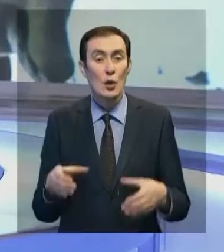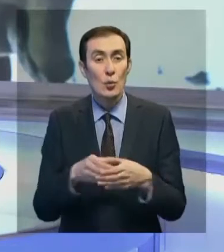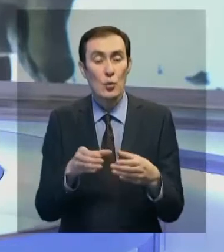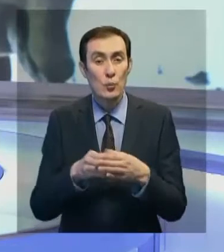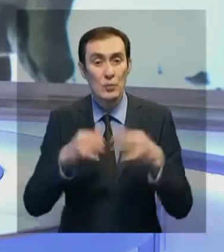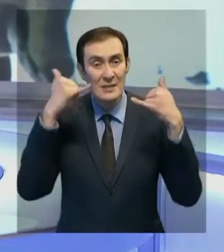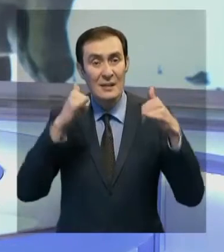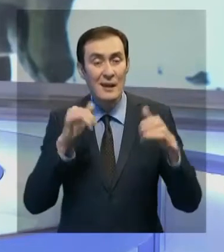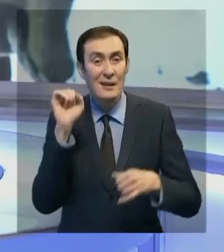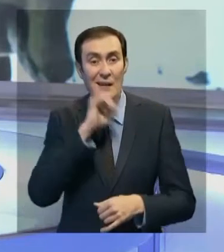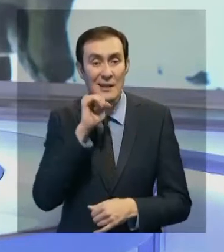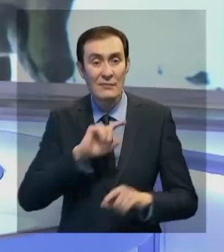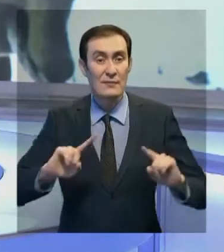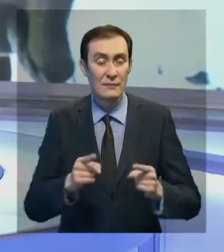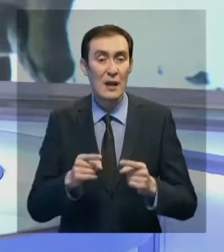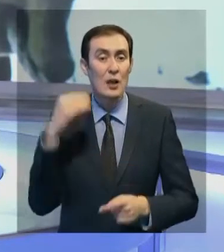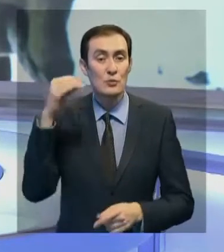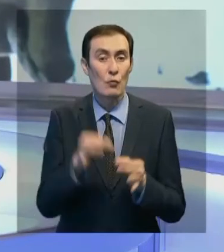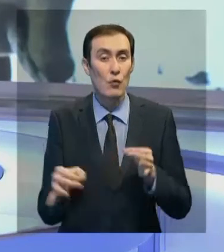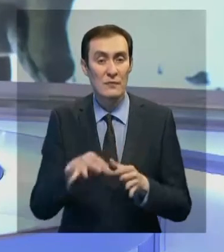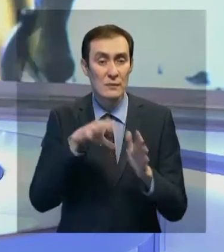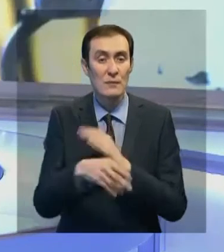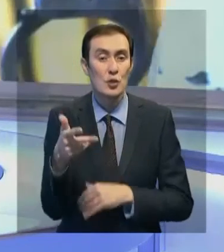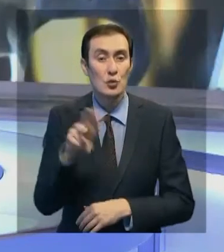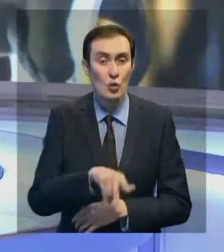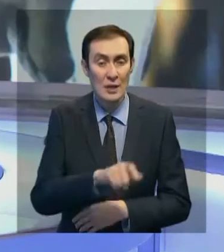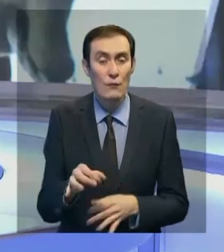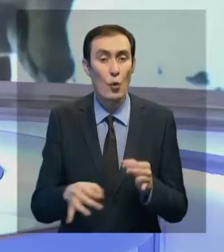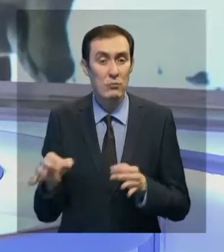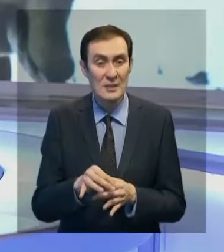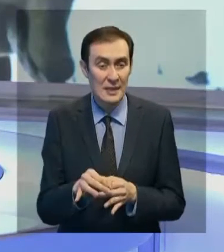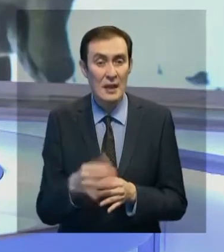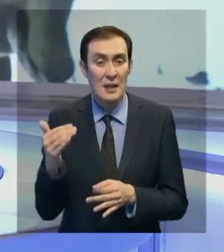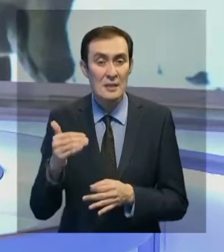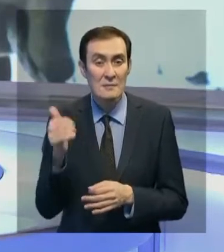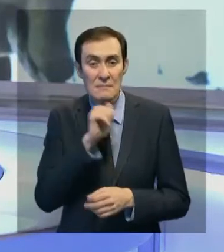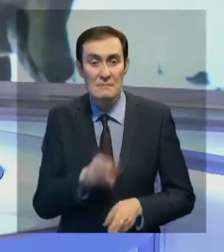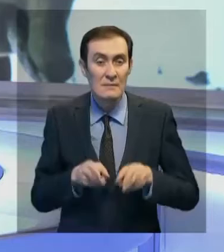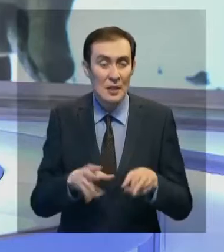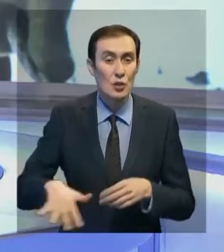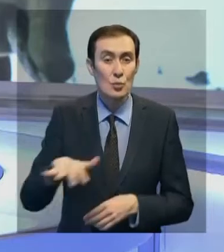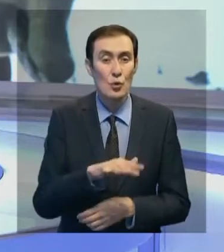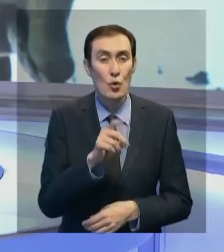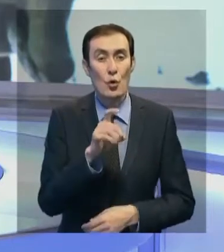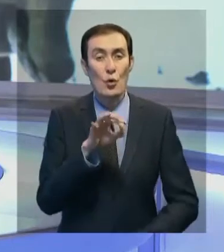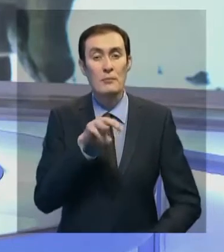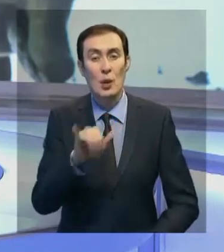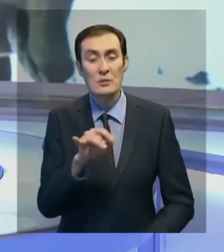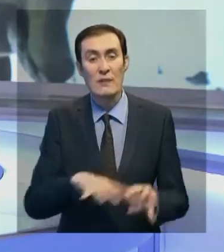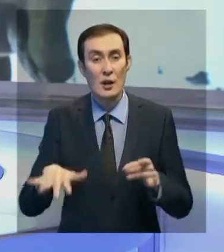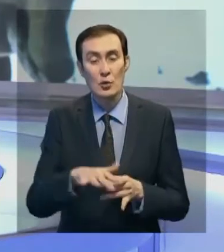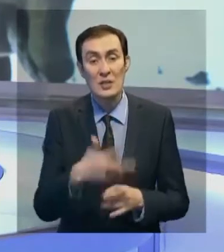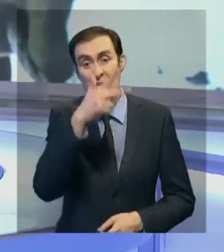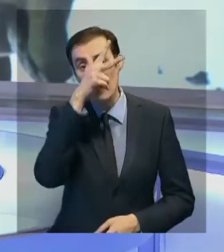Группу скотокрадов задержали в Актюбинской области. В нее входили 3 жителей региона. Орудовали злоумышленники на территории Хромтауского района не